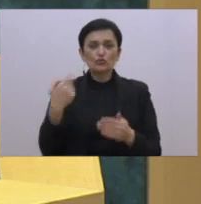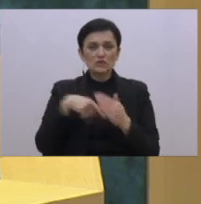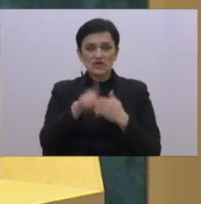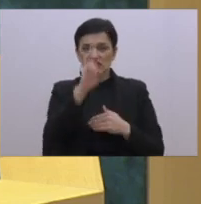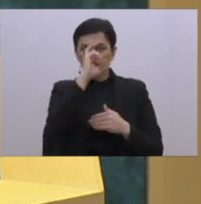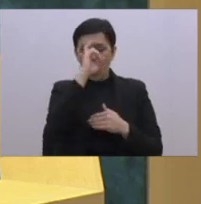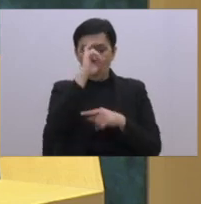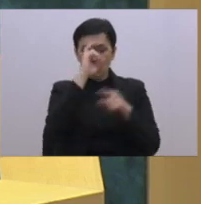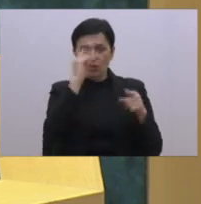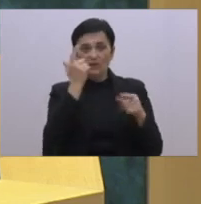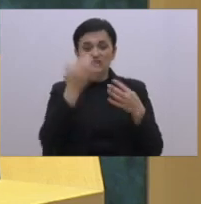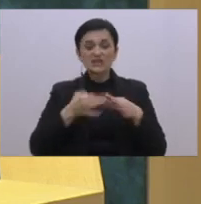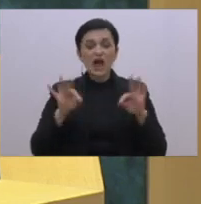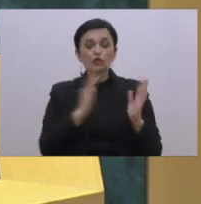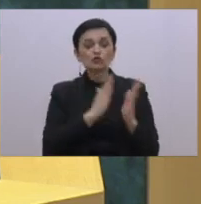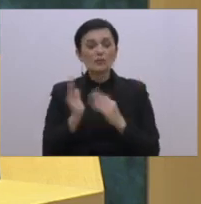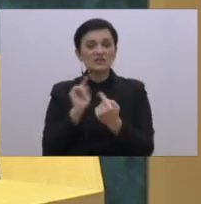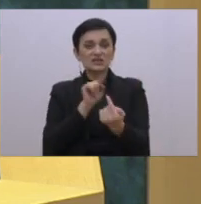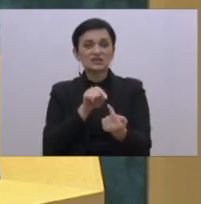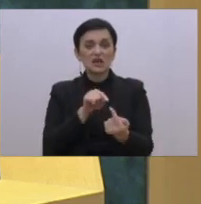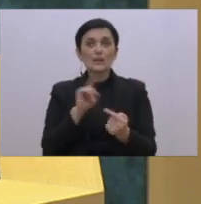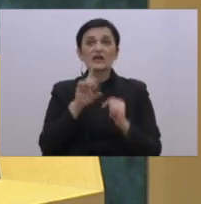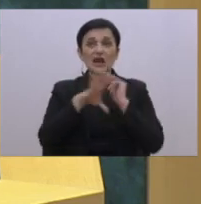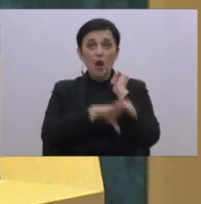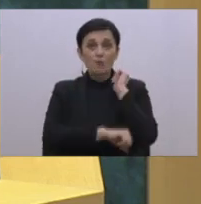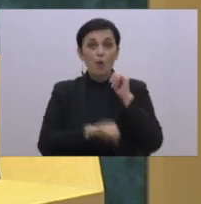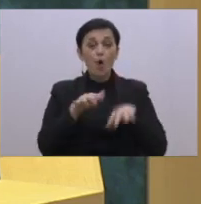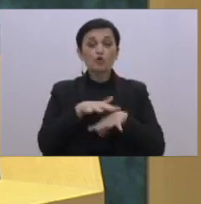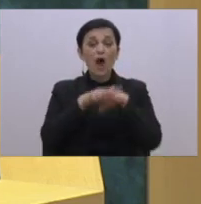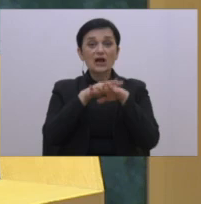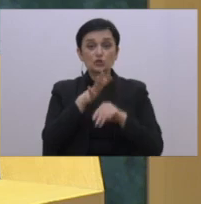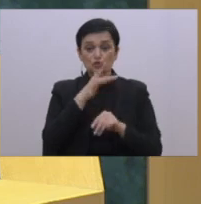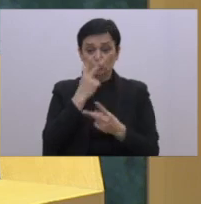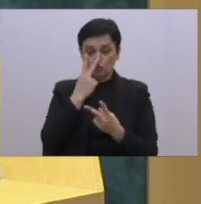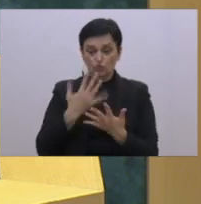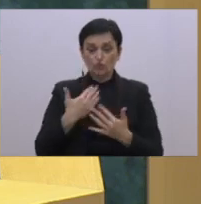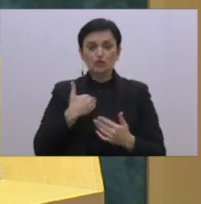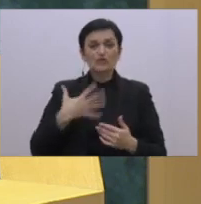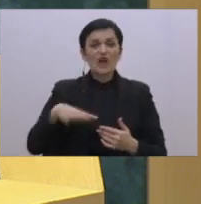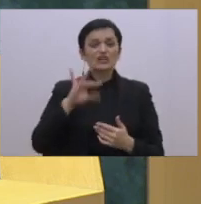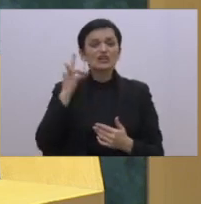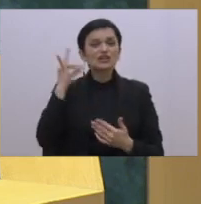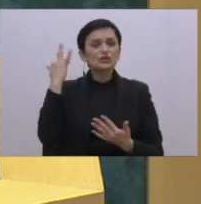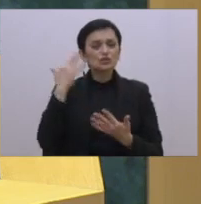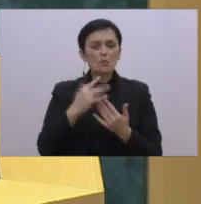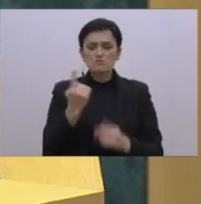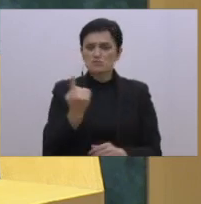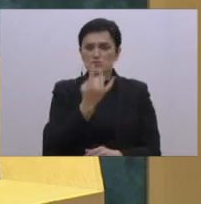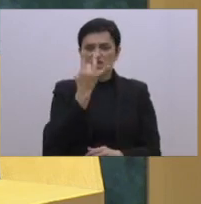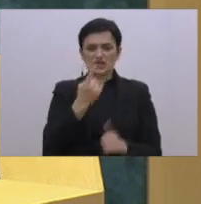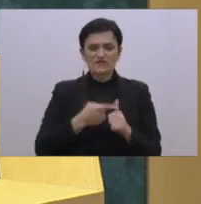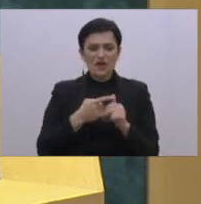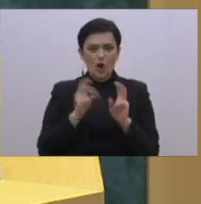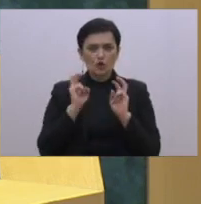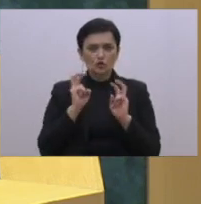სახელმწიფოსა და დემოკრატიული წყობის წინააღმდეგ, რაც ბოლო აქციების დროს ჩვენი ქვეყნის ისტორიაში პირველად ეგრეთ